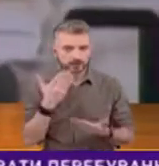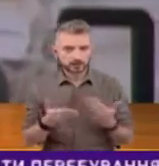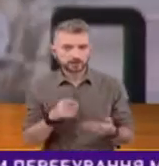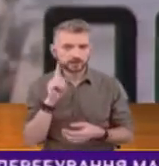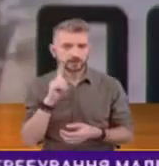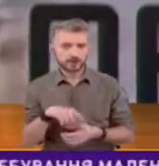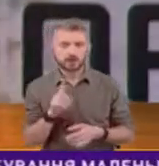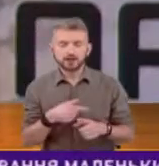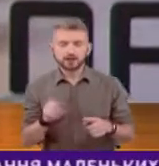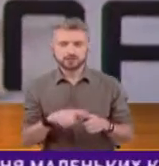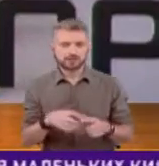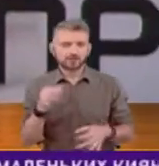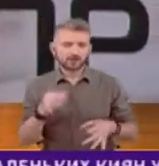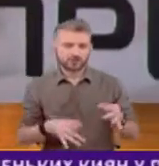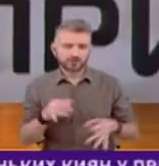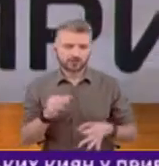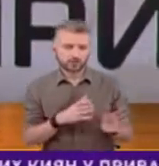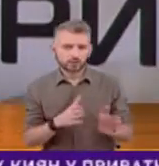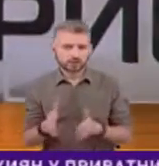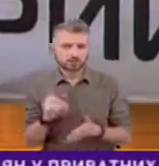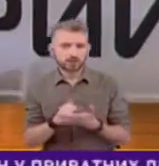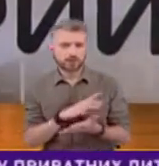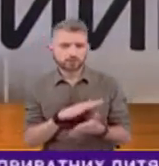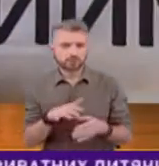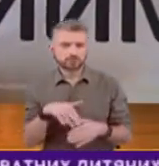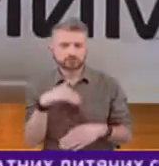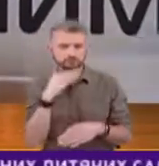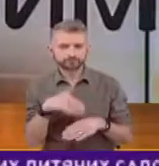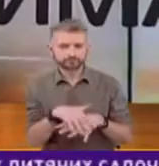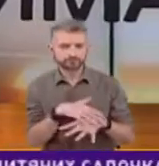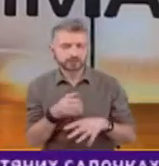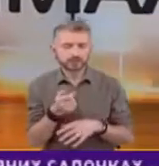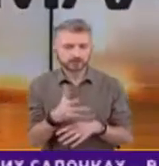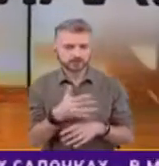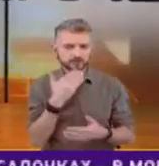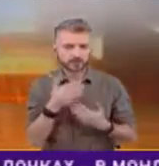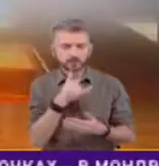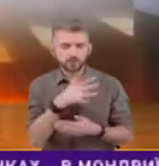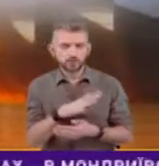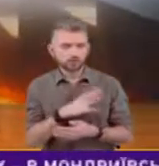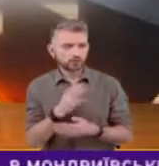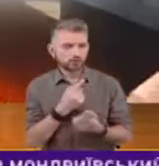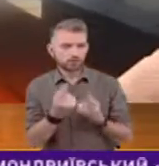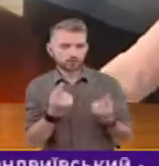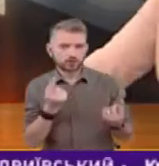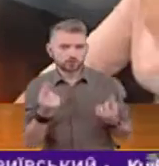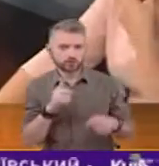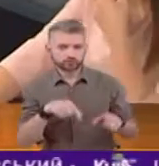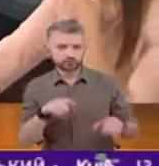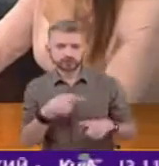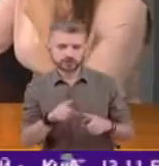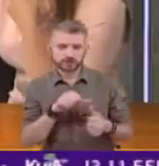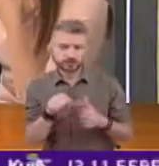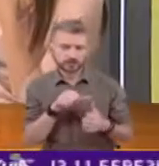знаєте, але це ж, кажу, природній процес. Має бути критична маса таких звернень. Тобто не може теж бути, якщо це поодинокі речі, ну, тоді це